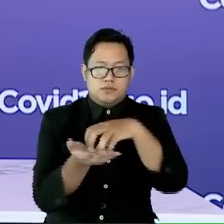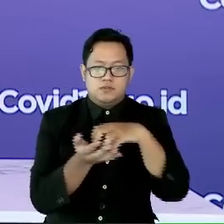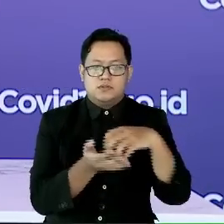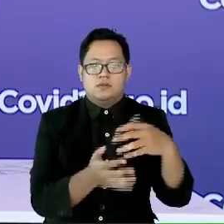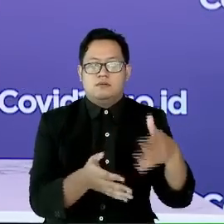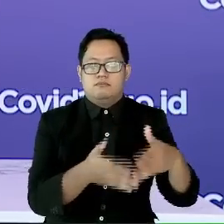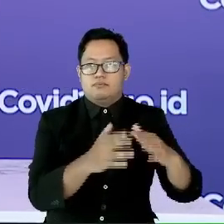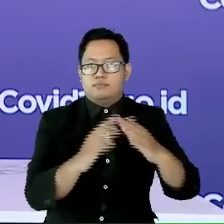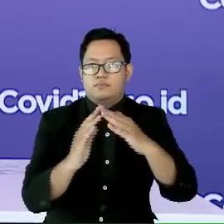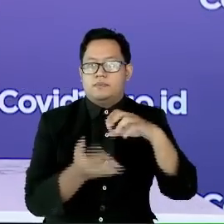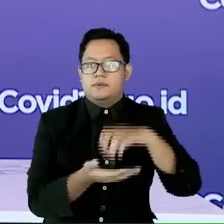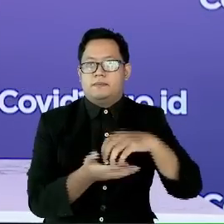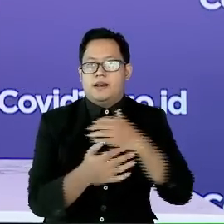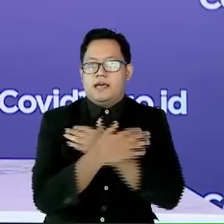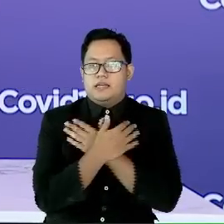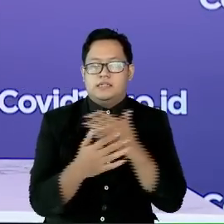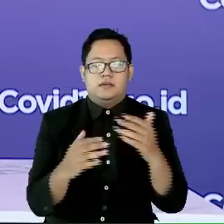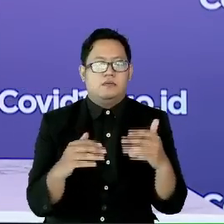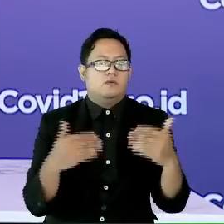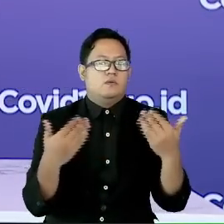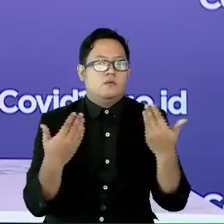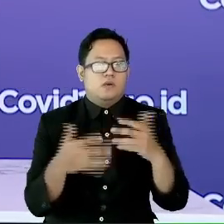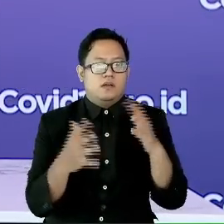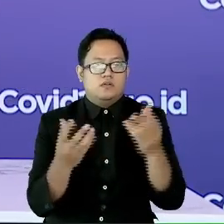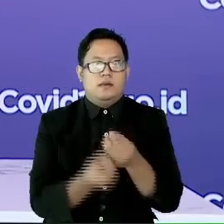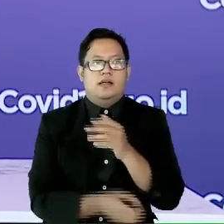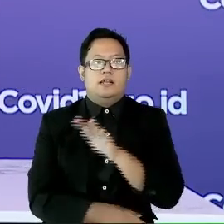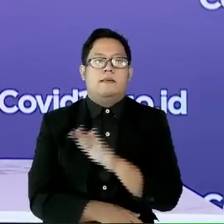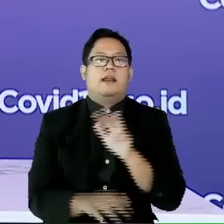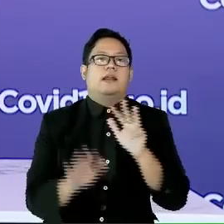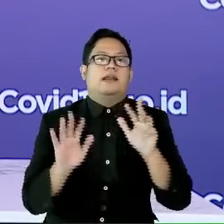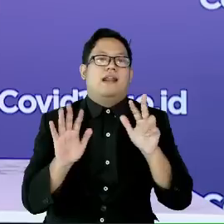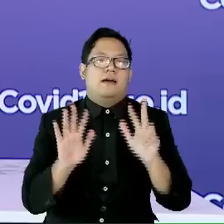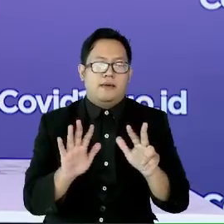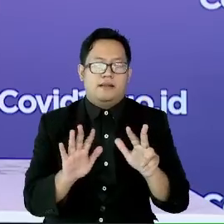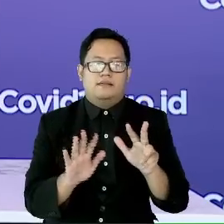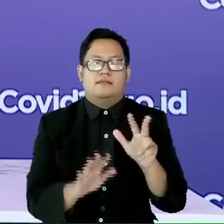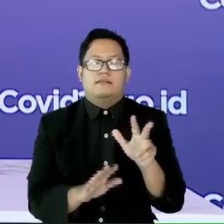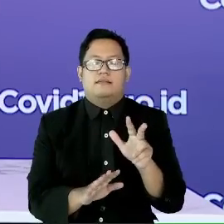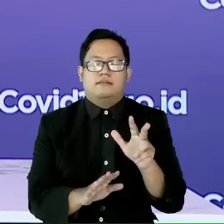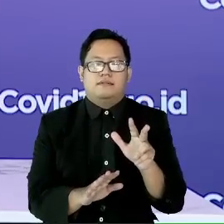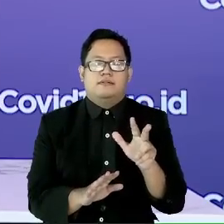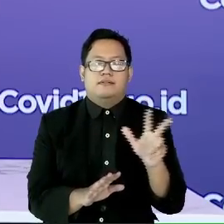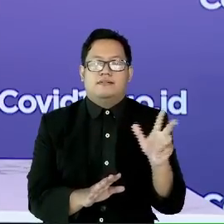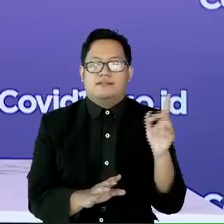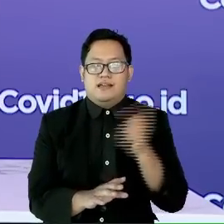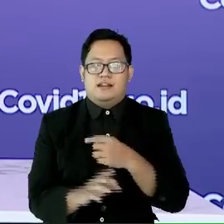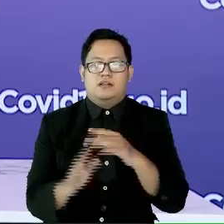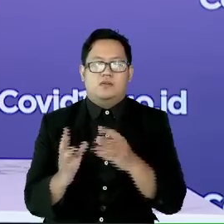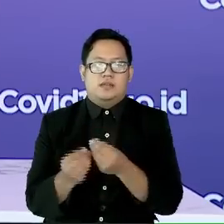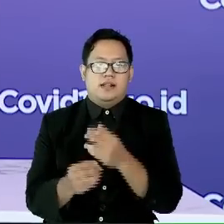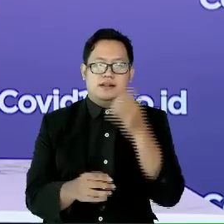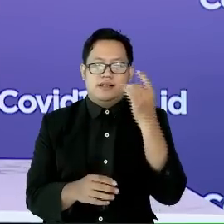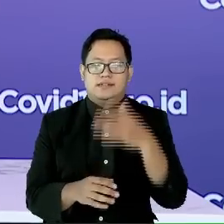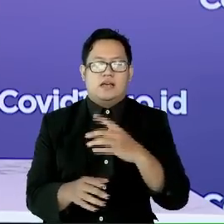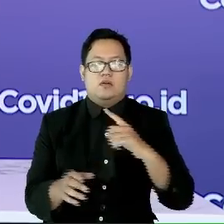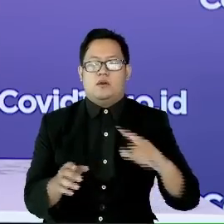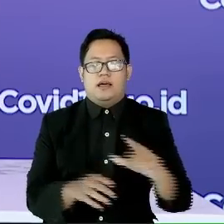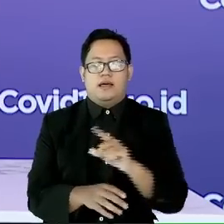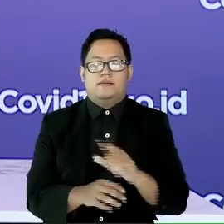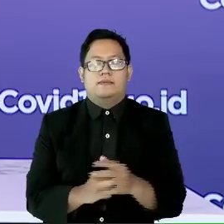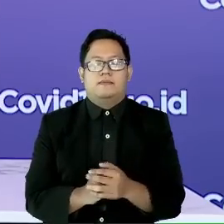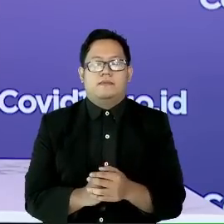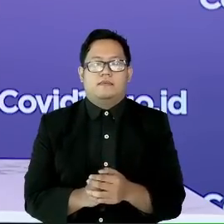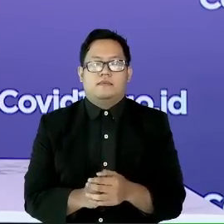mencapai 68,5% dari total desa atau kelurahan di daerahnya, dengan